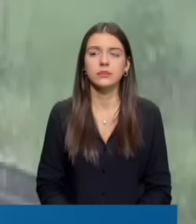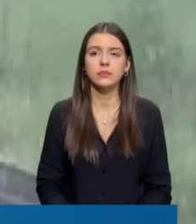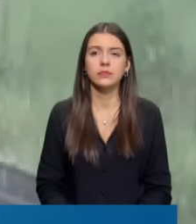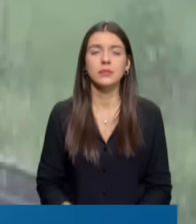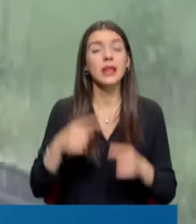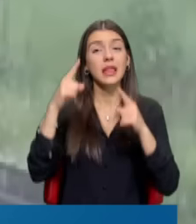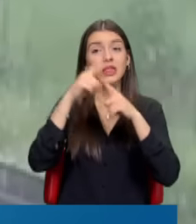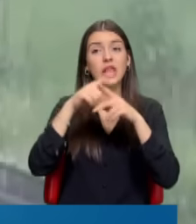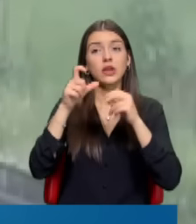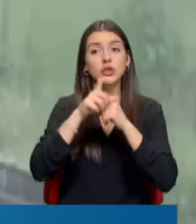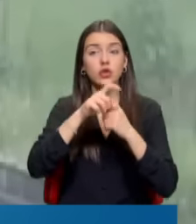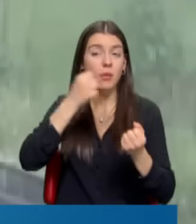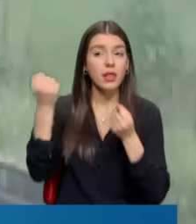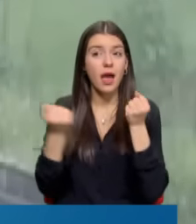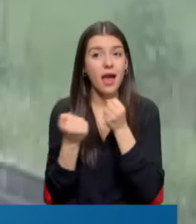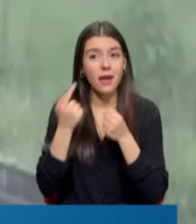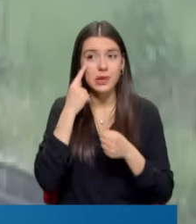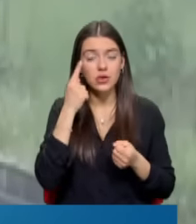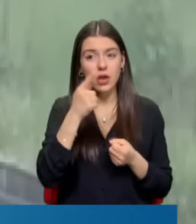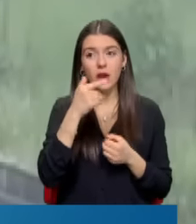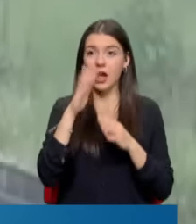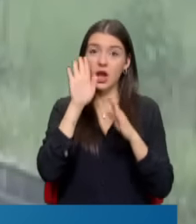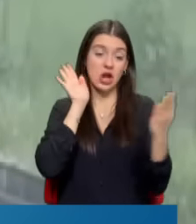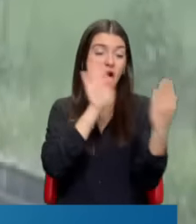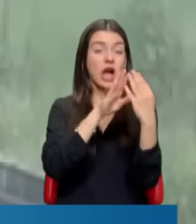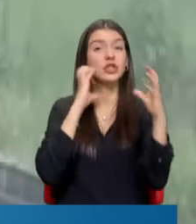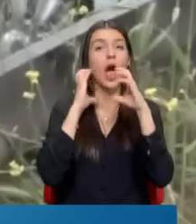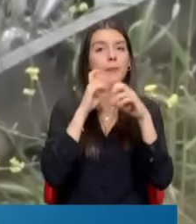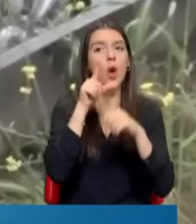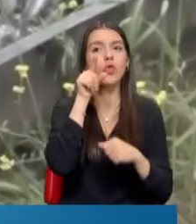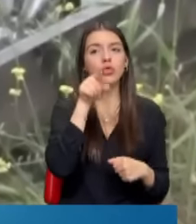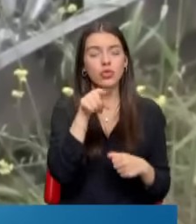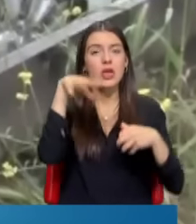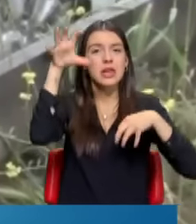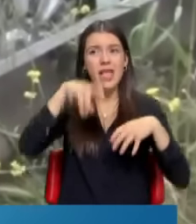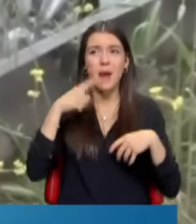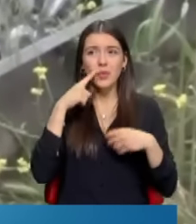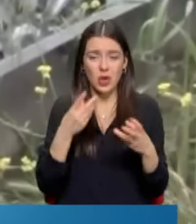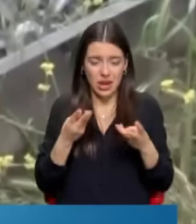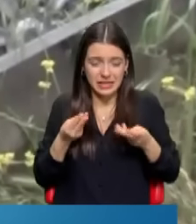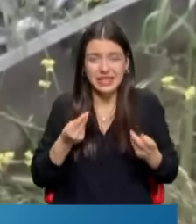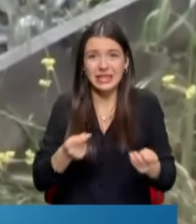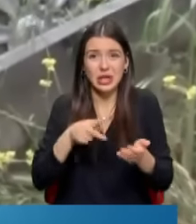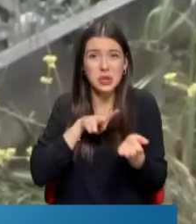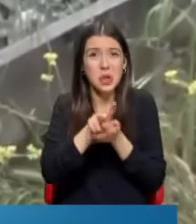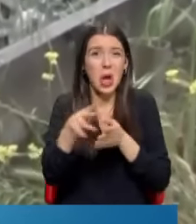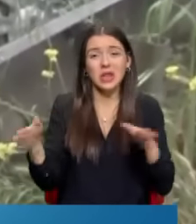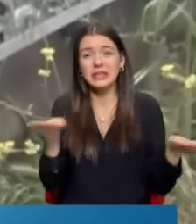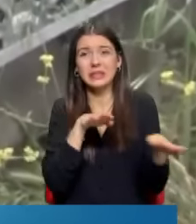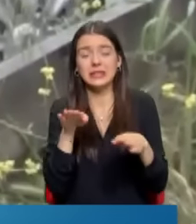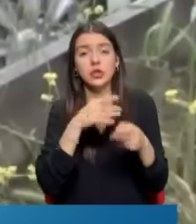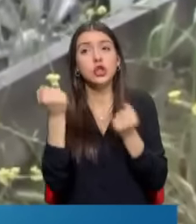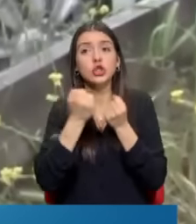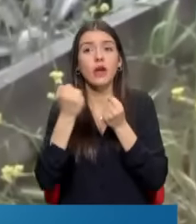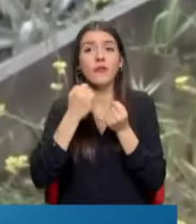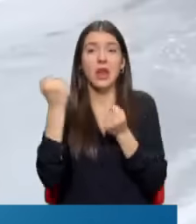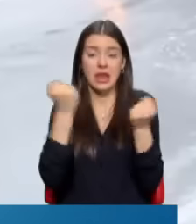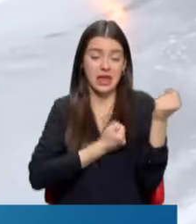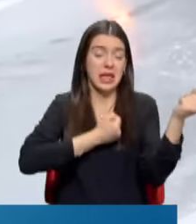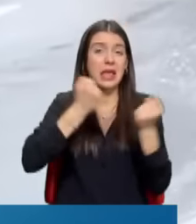Tekin Çoban'ın kullandığı otomobille karşı yönden gelen kamyon yağmur nedeniyle kayganlaşan yolda şoförlerin direksiyon